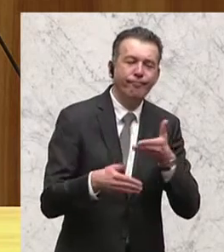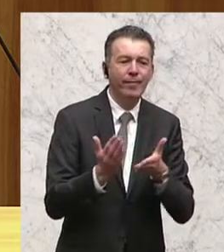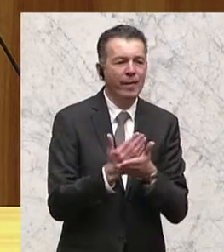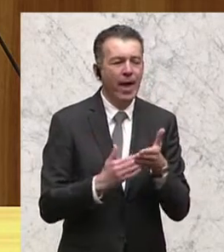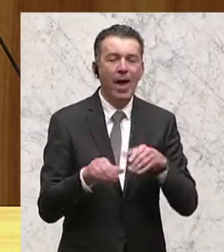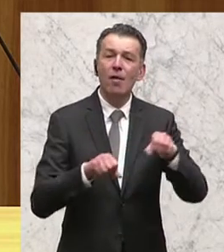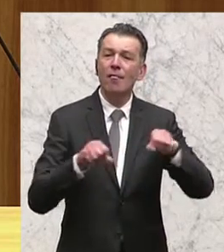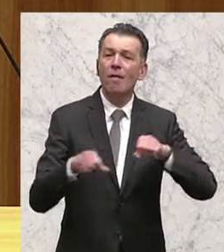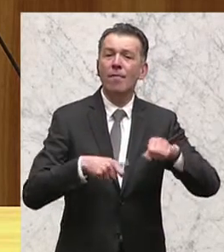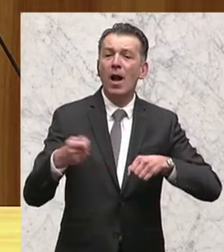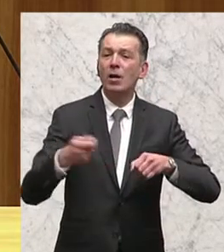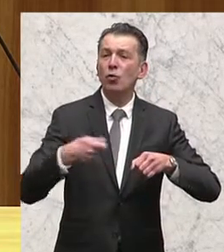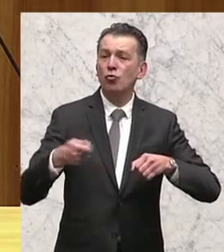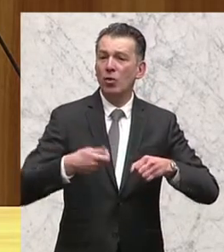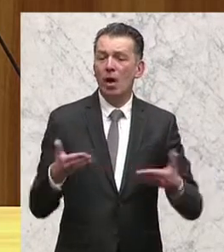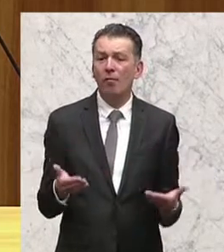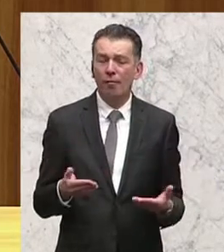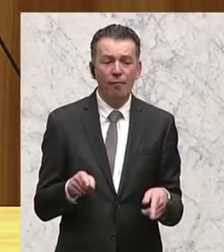Teil Verwaltungsstrafen